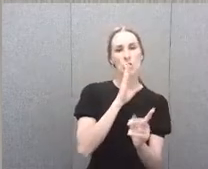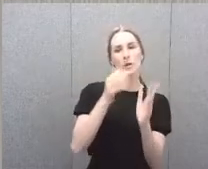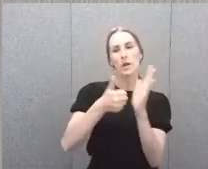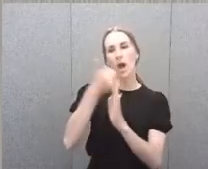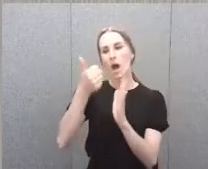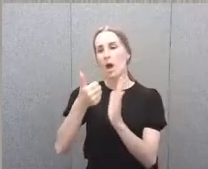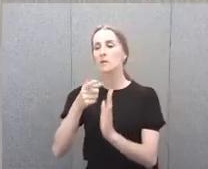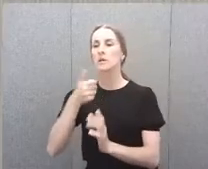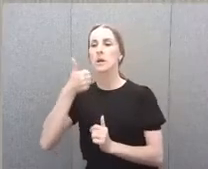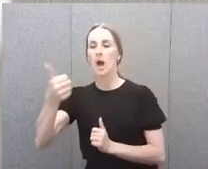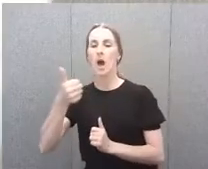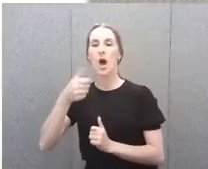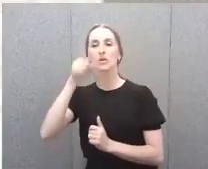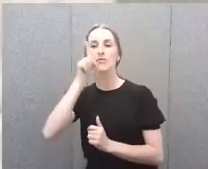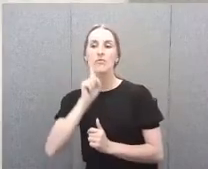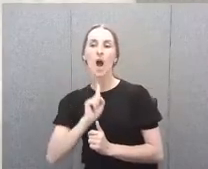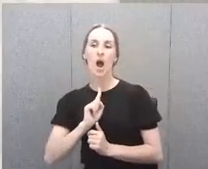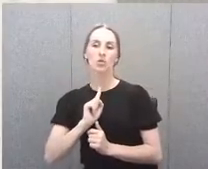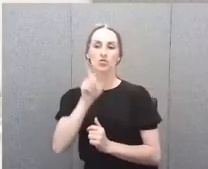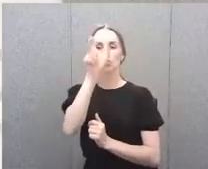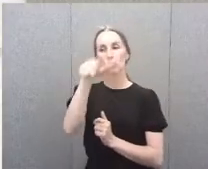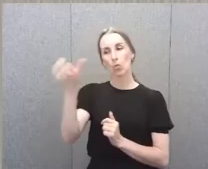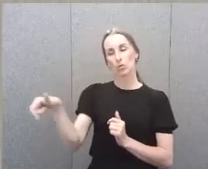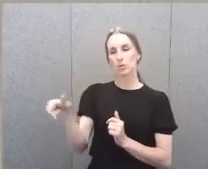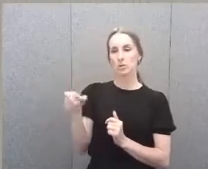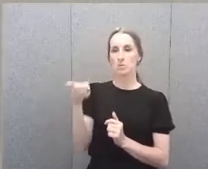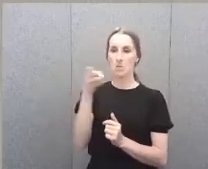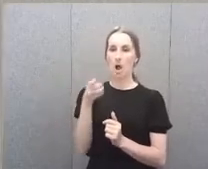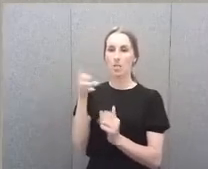Большое спасибо, извиняюсь за эмоции.